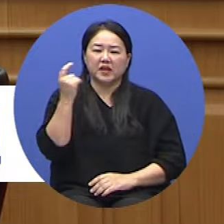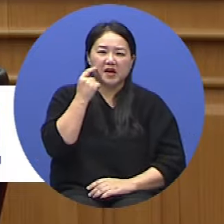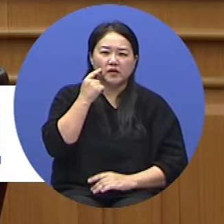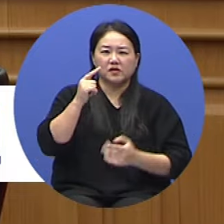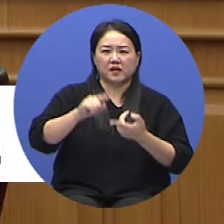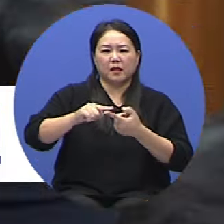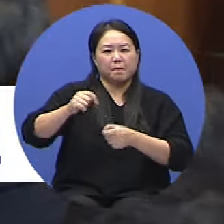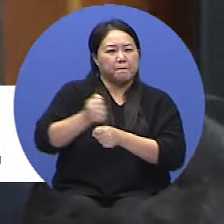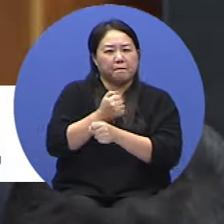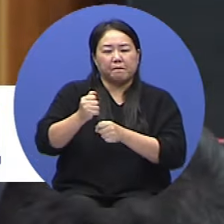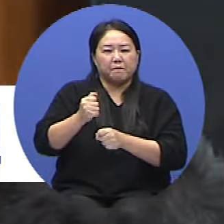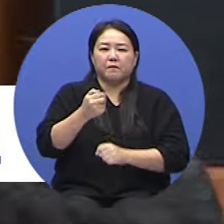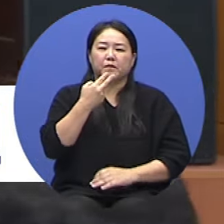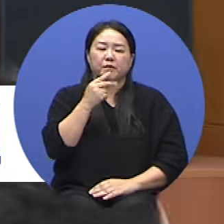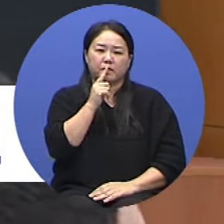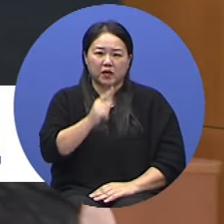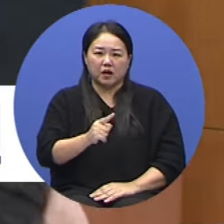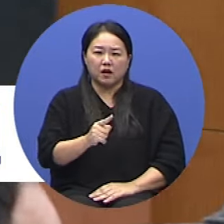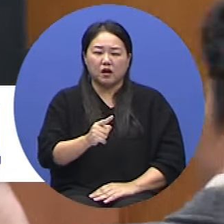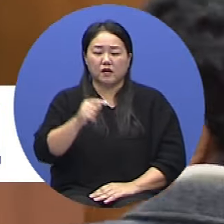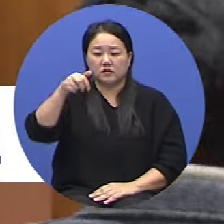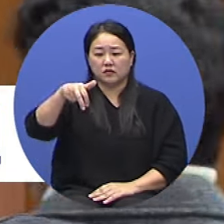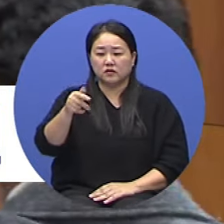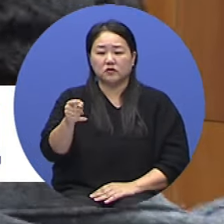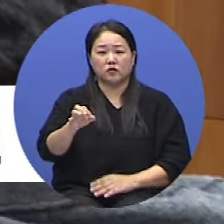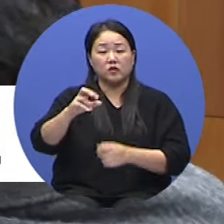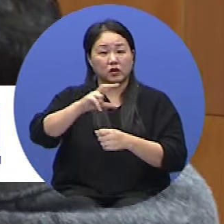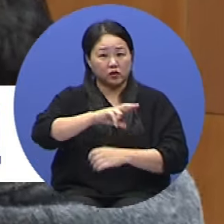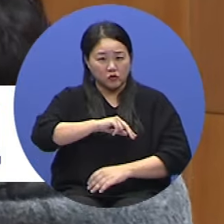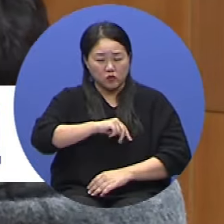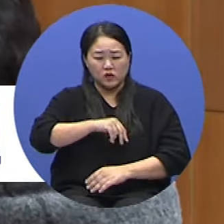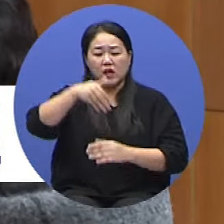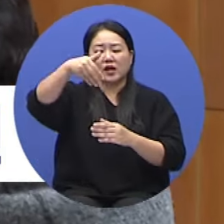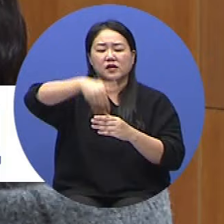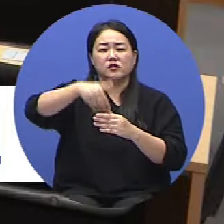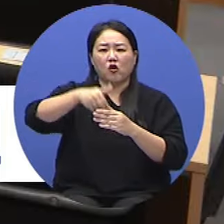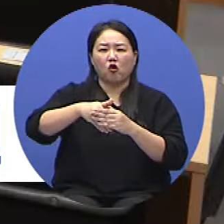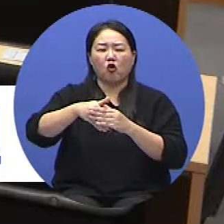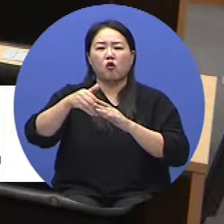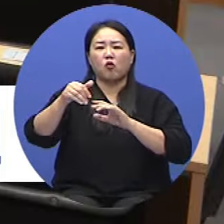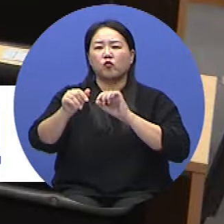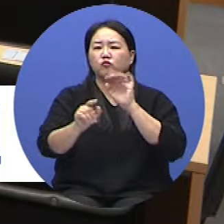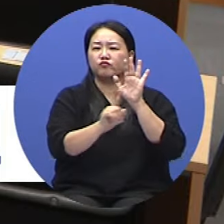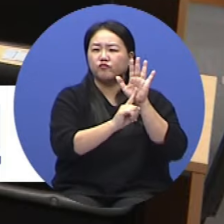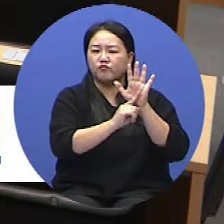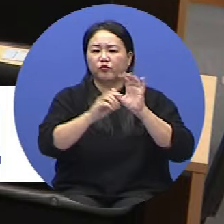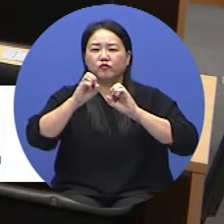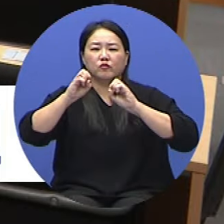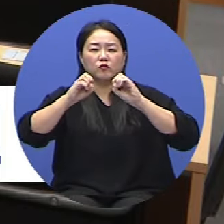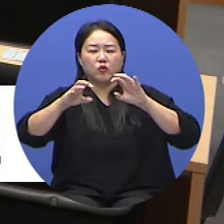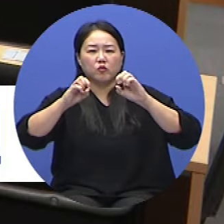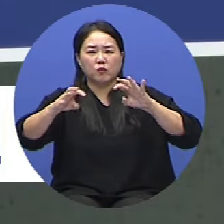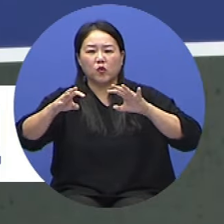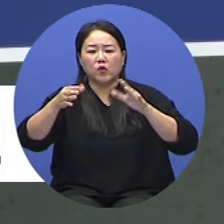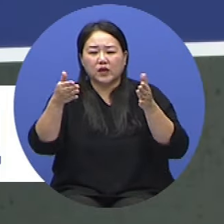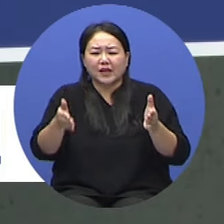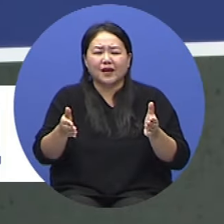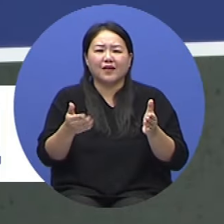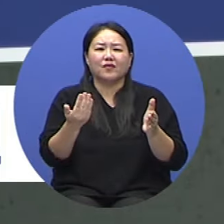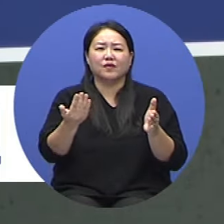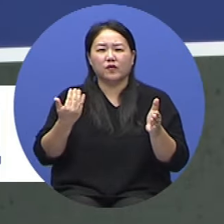판단한다고 말했습니다. 정동영 의원은 선거운동 기간이 아니었던 지난해 12월 마이크로 지지를